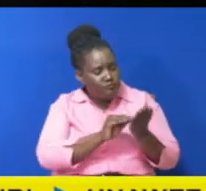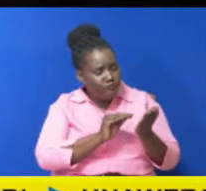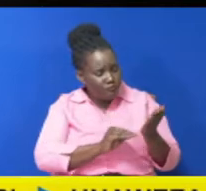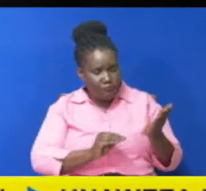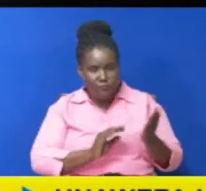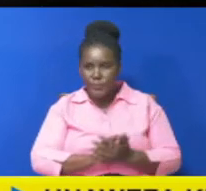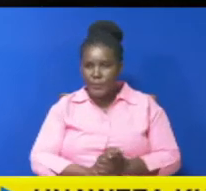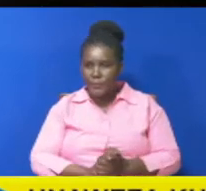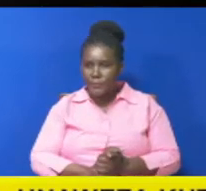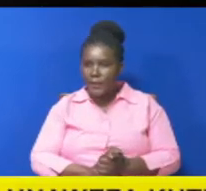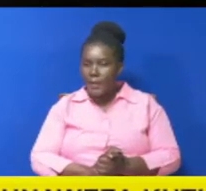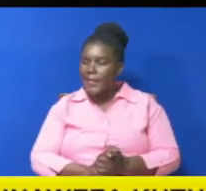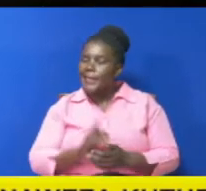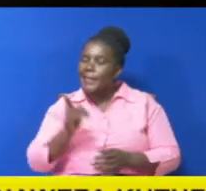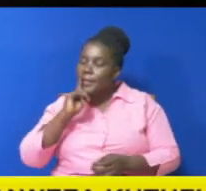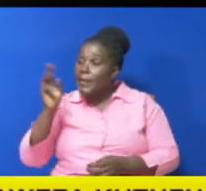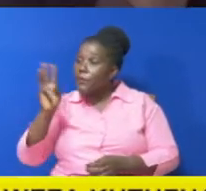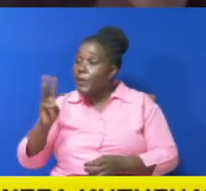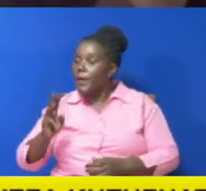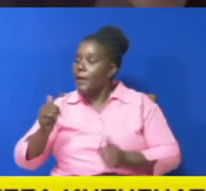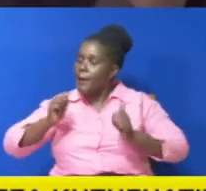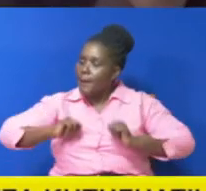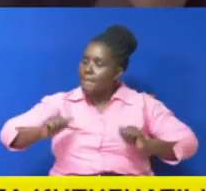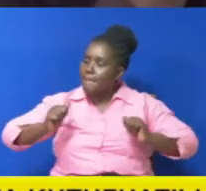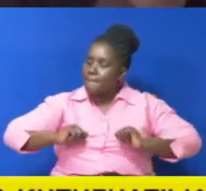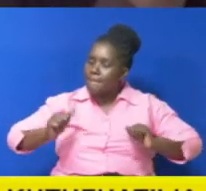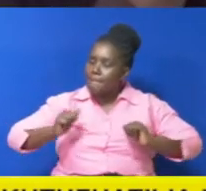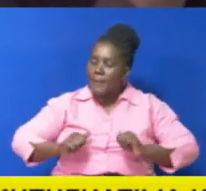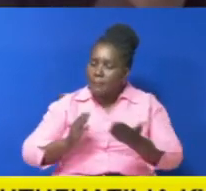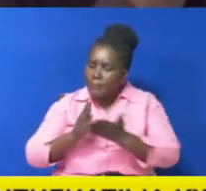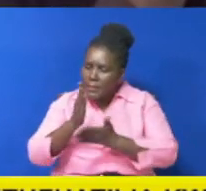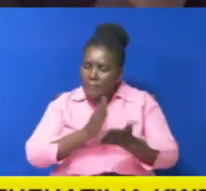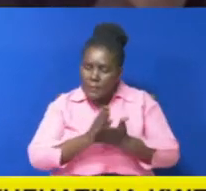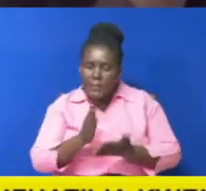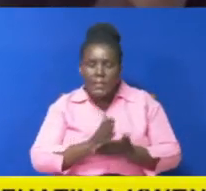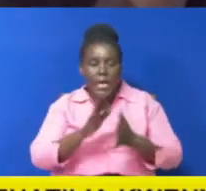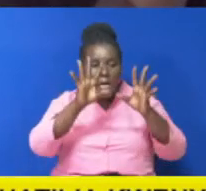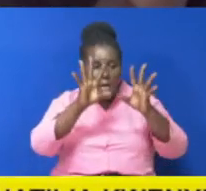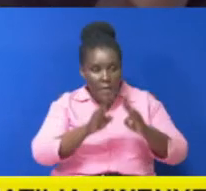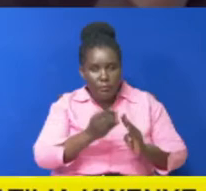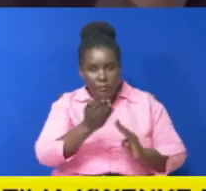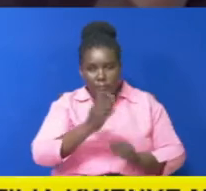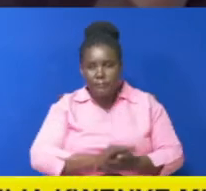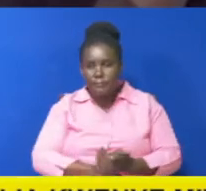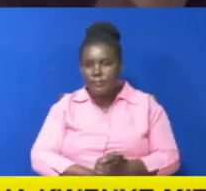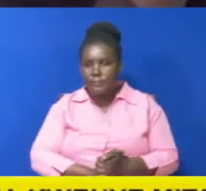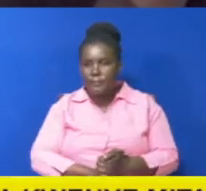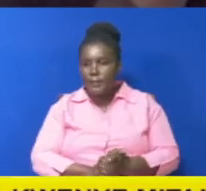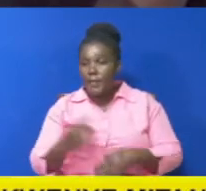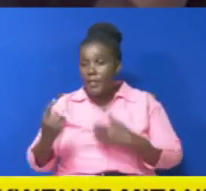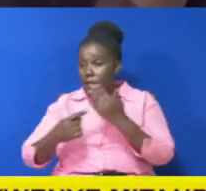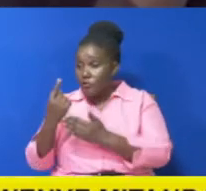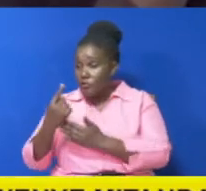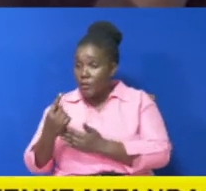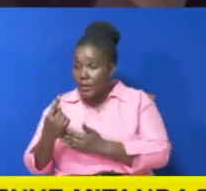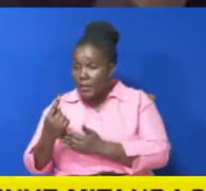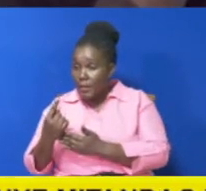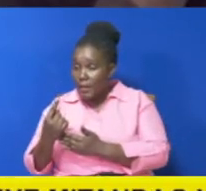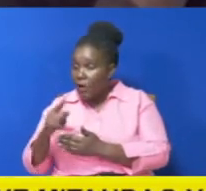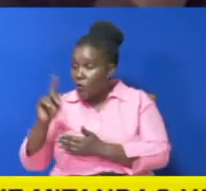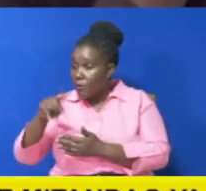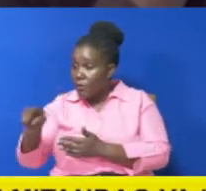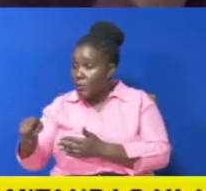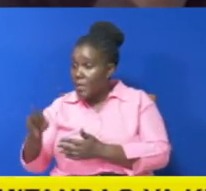haziozi. Nitaenda kila halmashauri nipitie hizi rekodi. Ukiwa huko ulifanya madhambi ya halmashauri